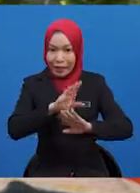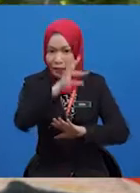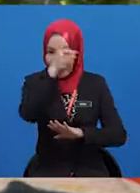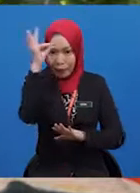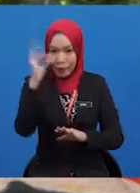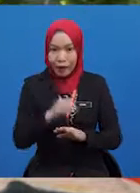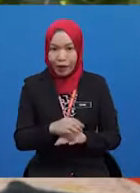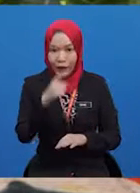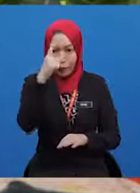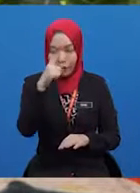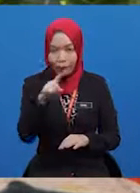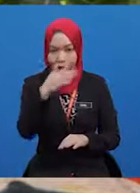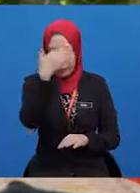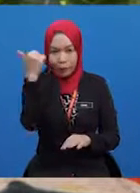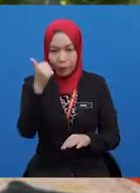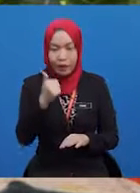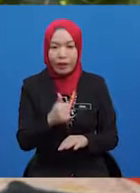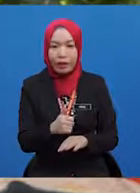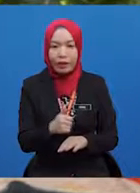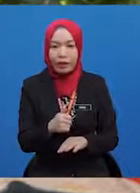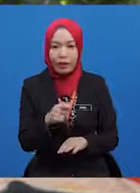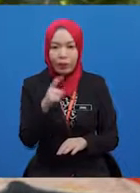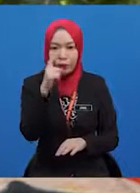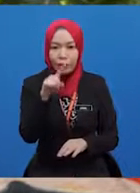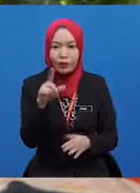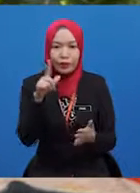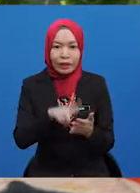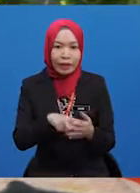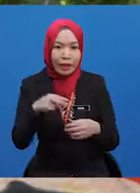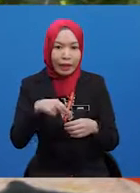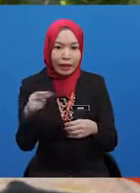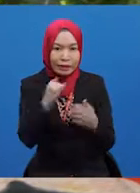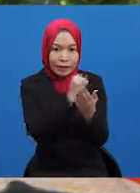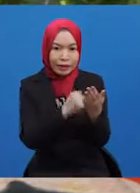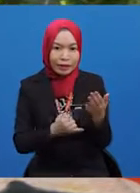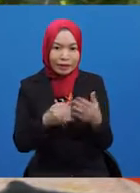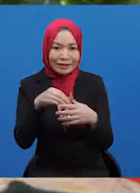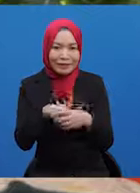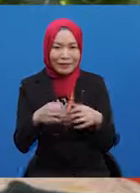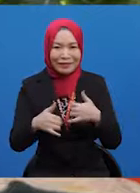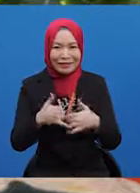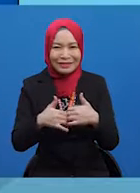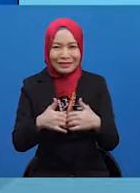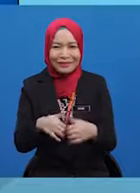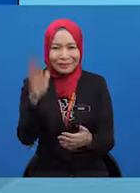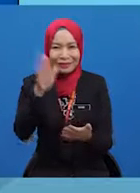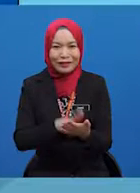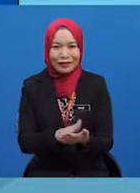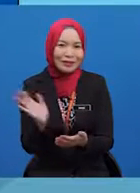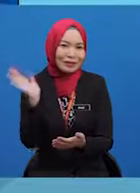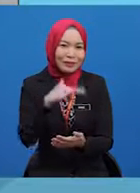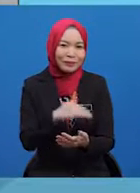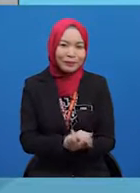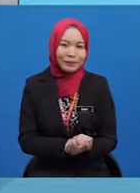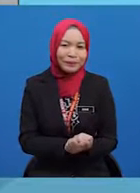untuk meletakkan hasil lakaran ke dalam mesin pengimbas. Jom kita mulakan.